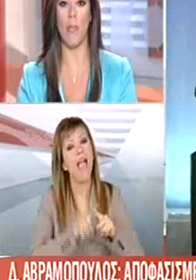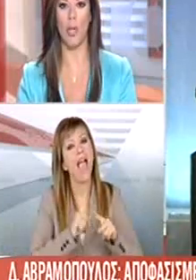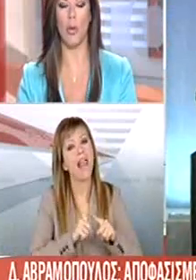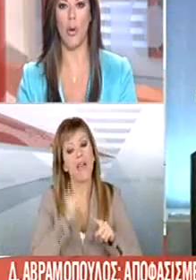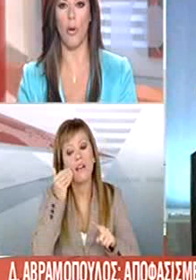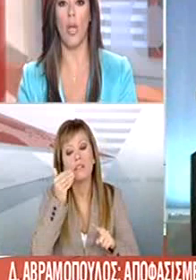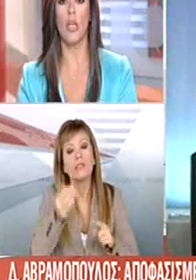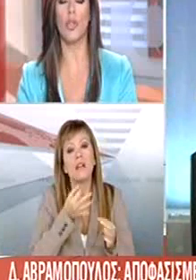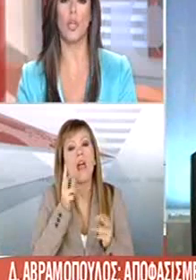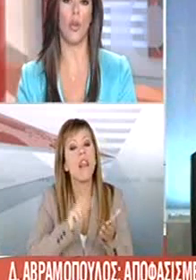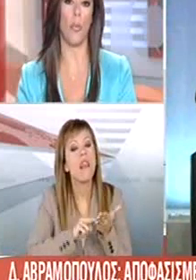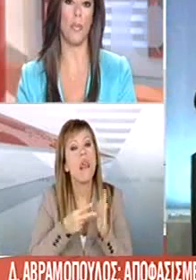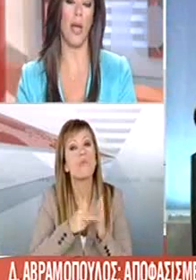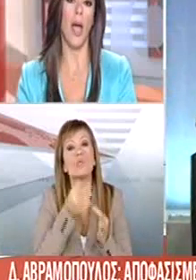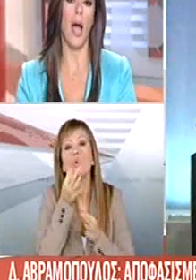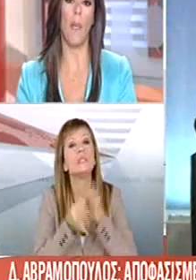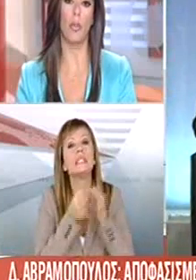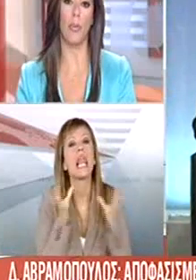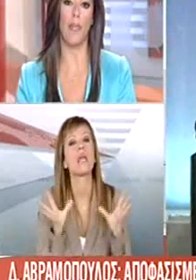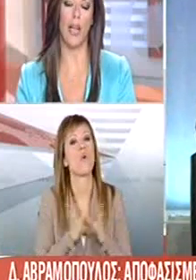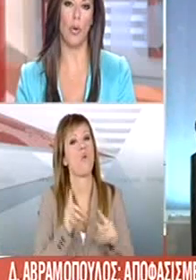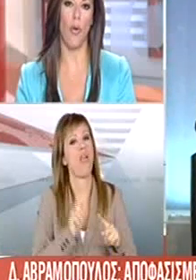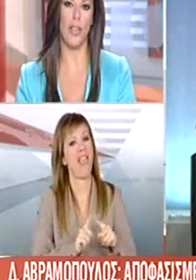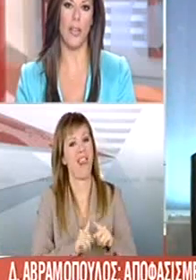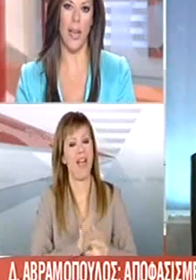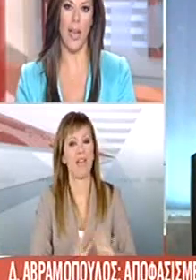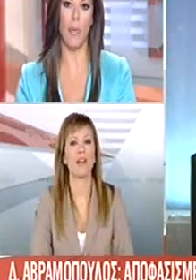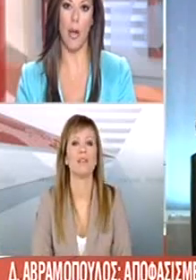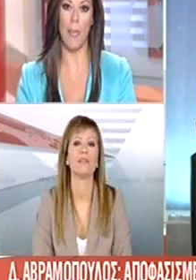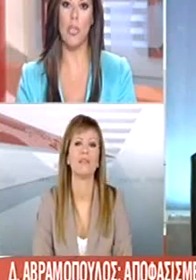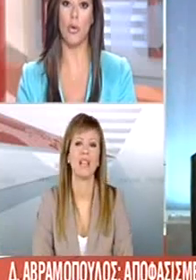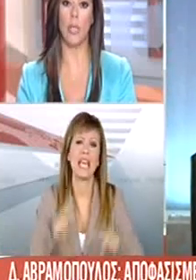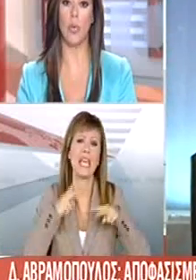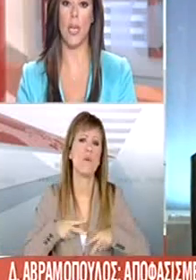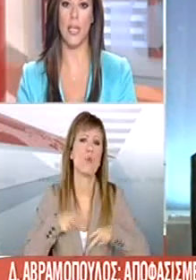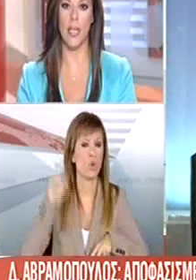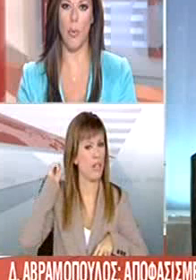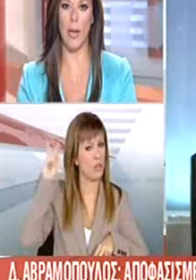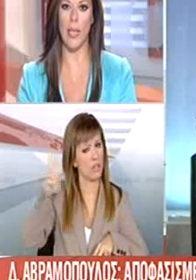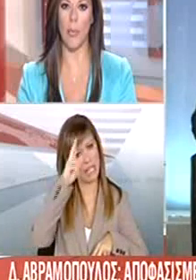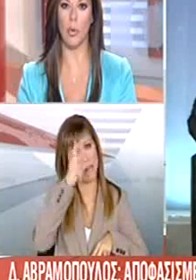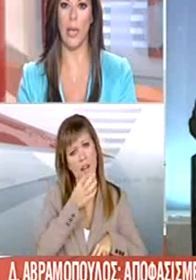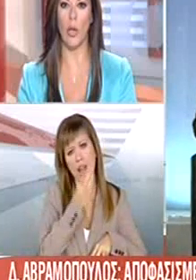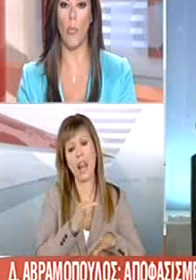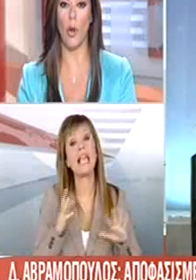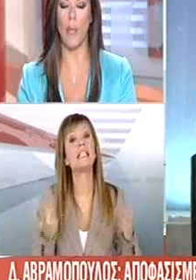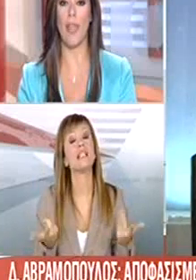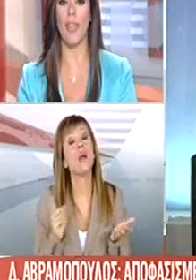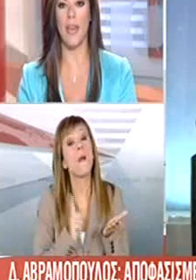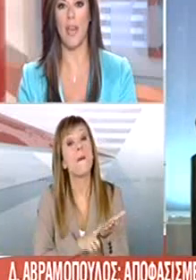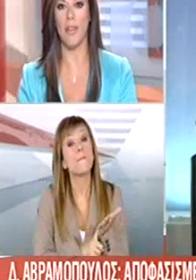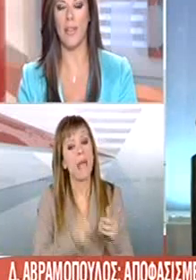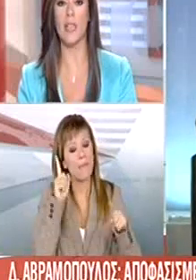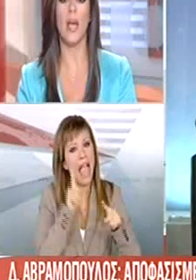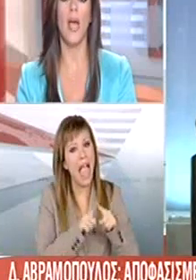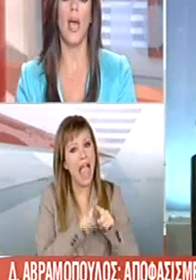και την παραμονή των χωρών στο κοινό νόμισμα. Από την πλευρά του, ο Βεστερβέλε υπογραμμίζει ότι οι ουσιαστικές αποκλίσεις από το ελληνικό πρόγραμμα